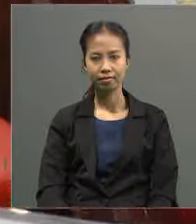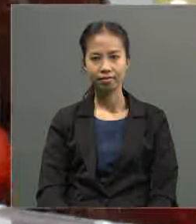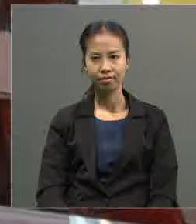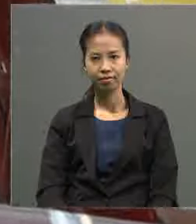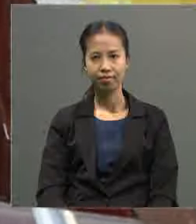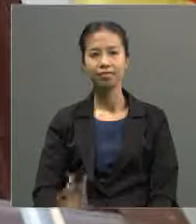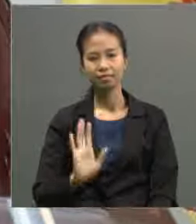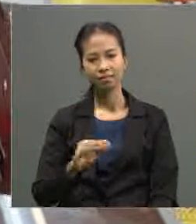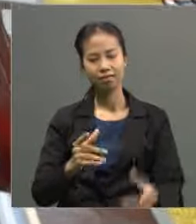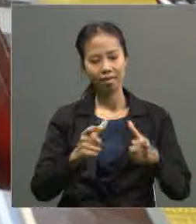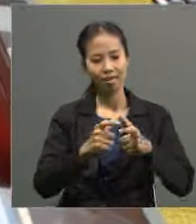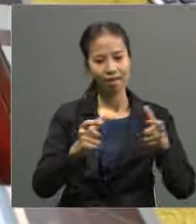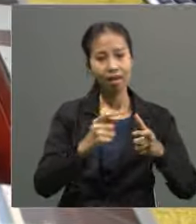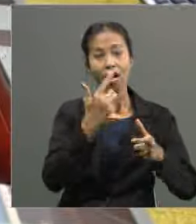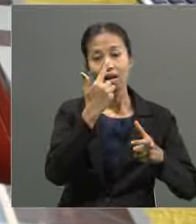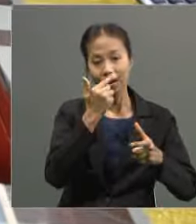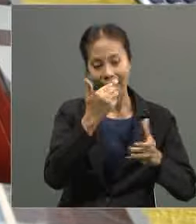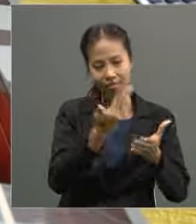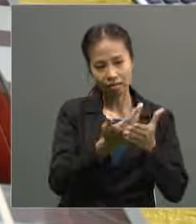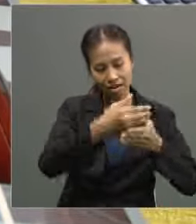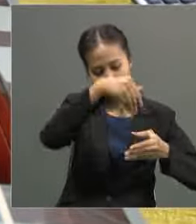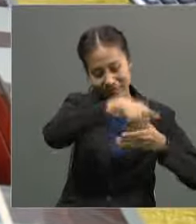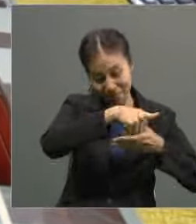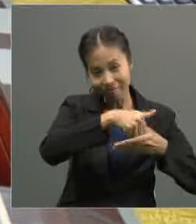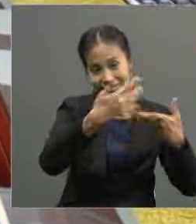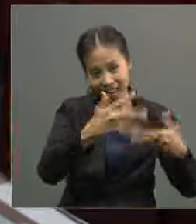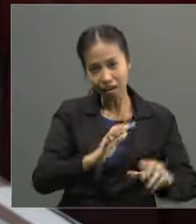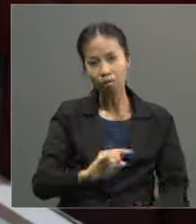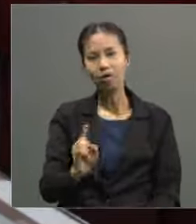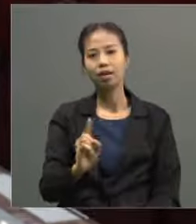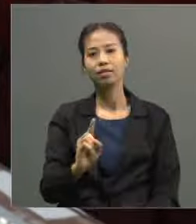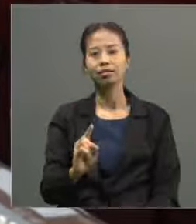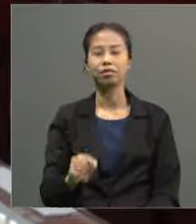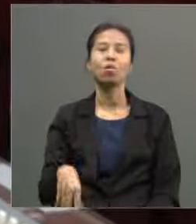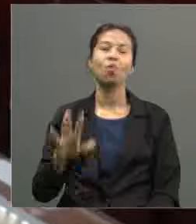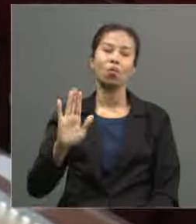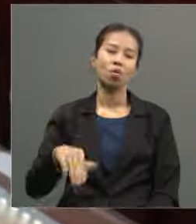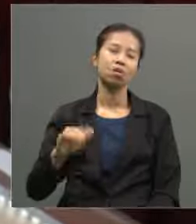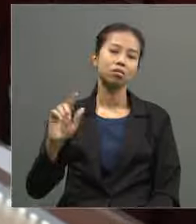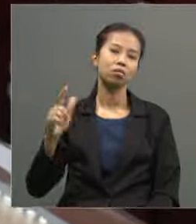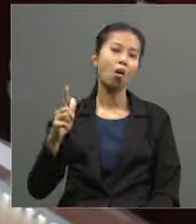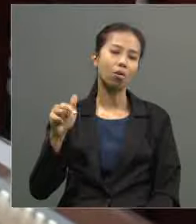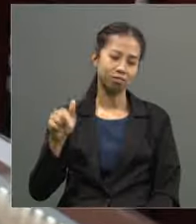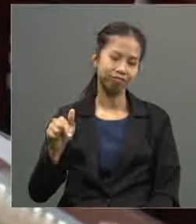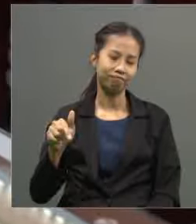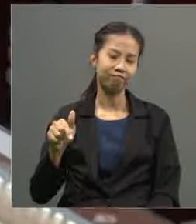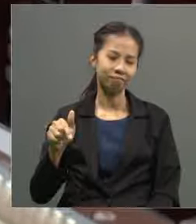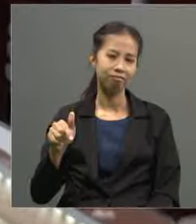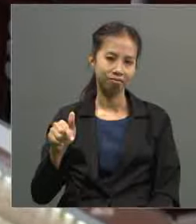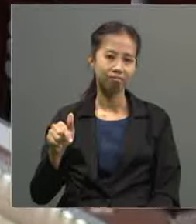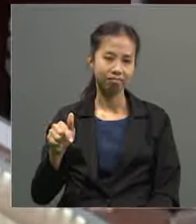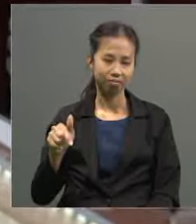เรื่องของอั่งเปานอกจากซองเงินแล้วนะช่วงเทศกาลตรุษจีนเนี่ยครับทองคำทองคำก็เป็นอีก